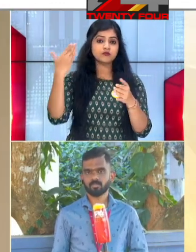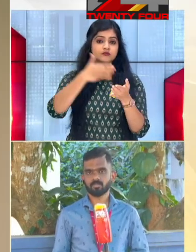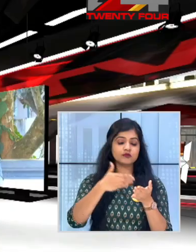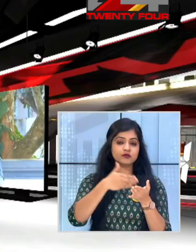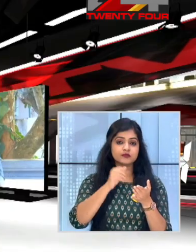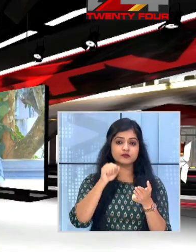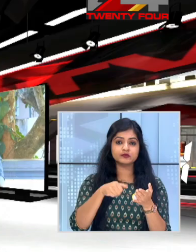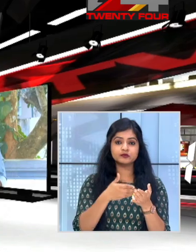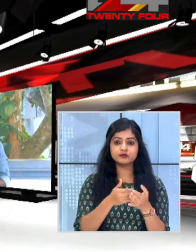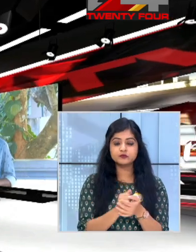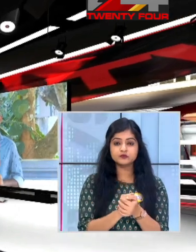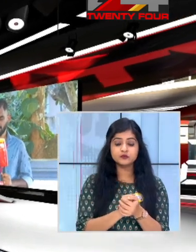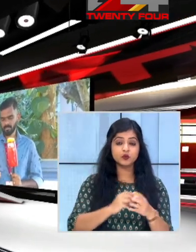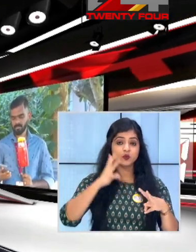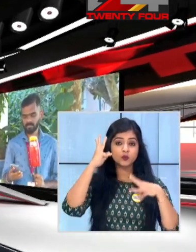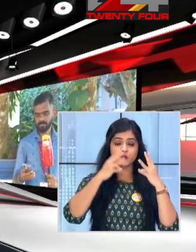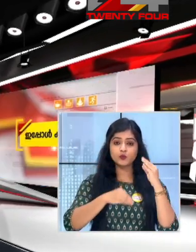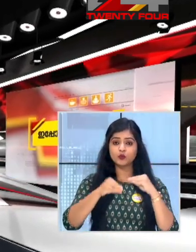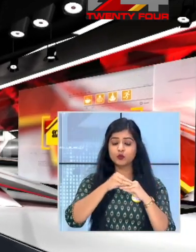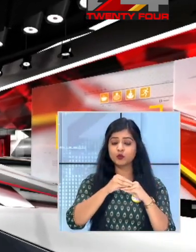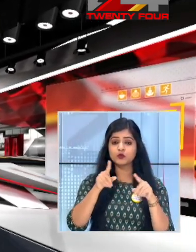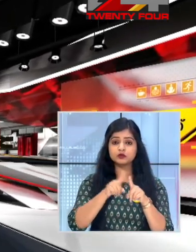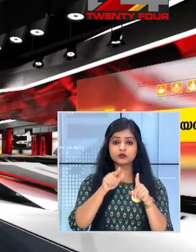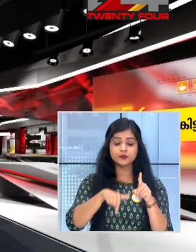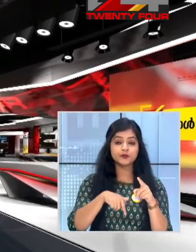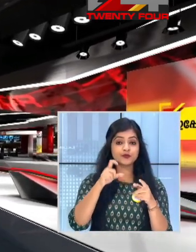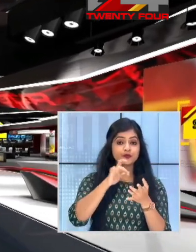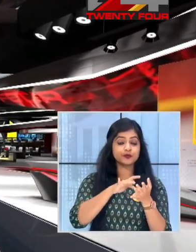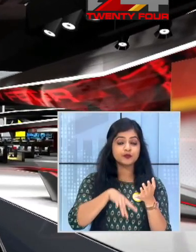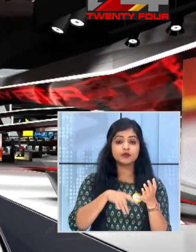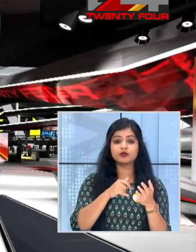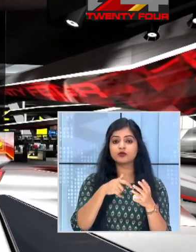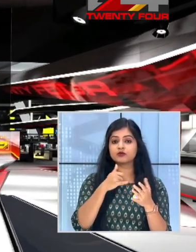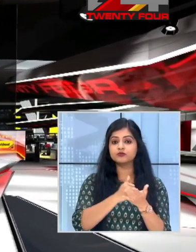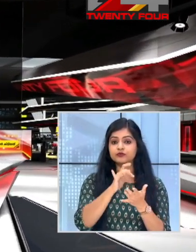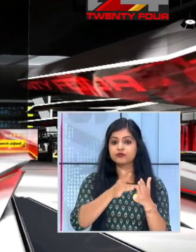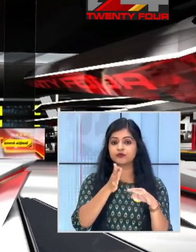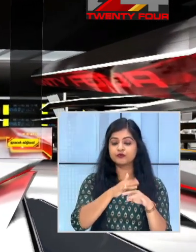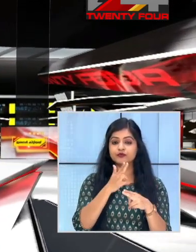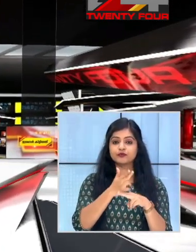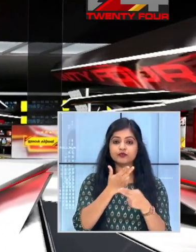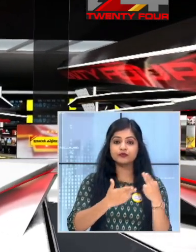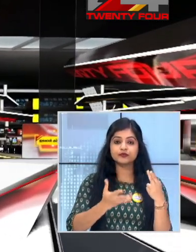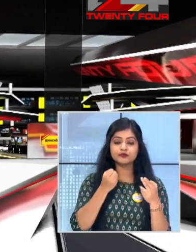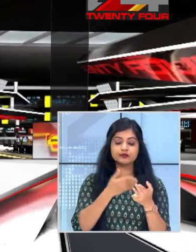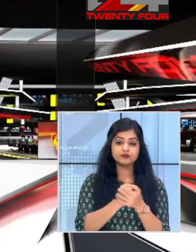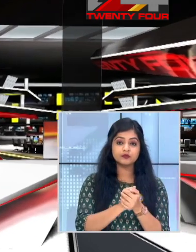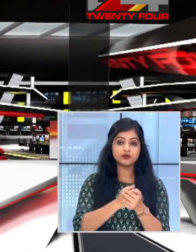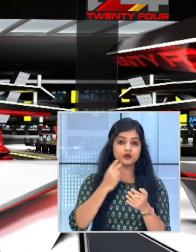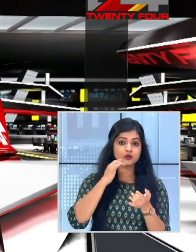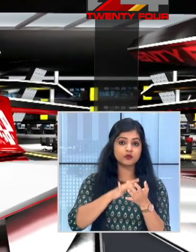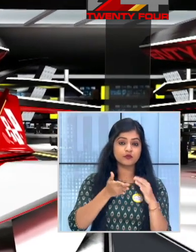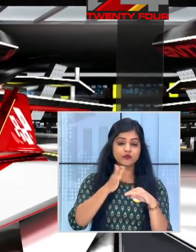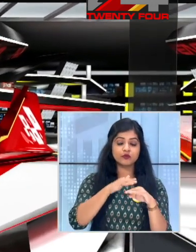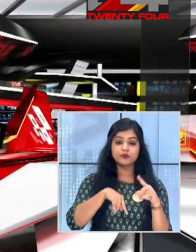അരുൺ പാറക്കലാണ് വിവരങ്ങൾ നൽകിയ. ഏതായാലും ഭീതിപ്പെടുത്തുന്ന ദൃശ്യങ്ങളാണ് ഇപ്പോൾ ചെതലയത്തെ പാമ്പ്ര എസ്റ്റേറ്റിൽ നിന്ന് വരുന്നത്. ഇപ്പോൾ തിരുവനന്തപുരത്തെ CPI